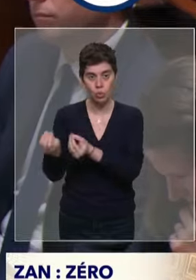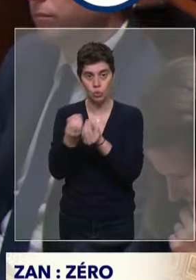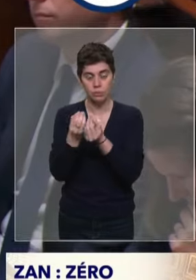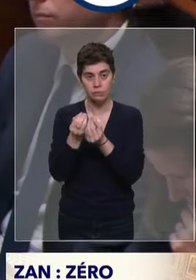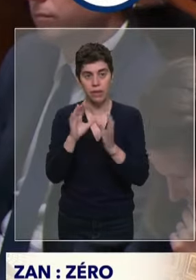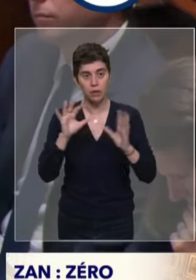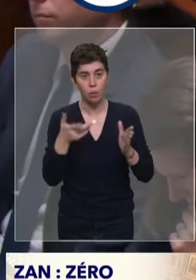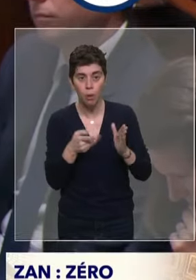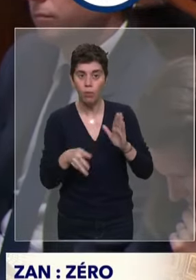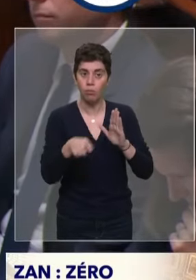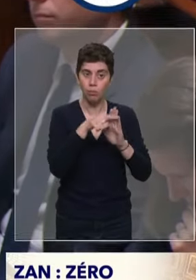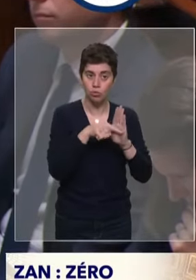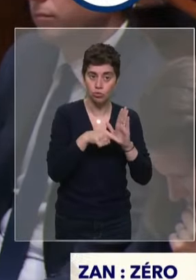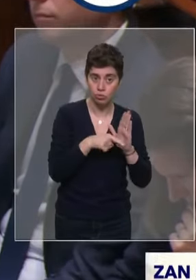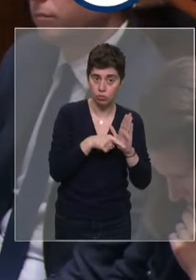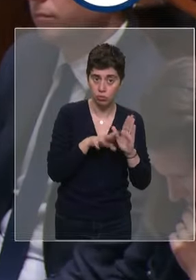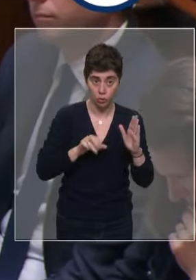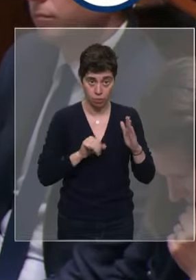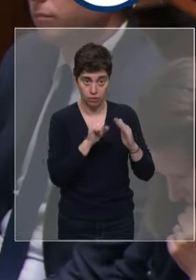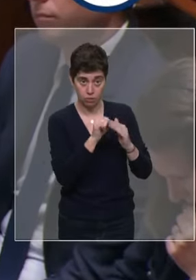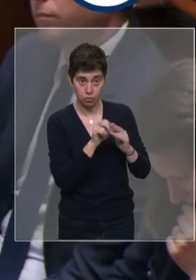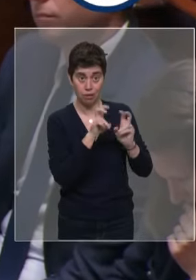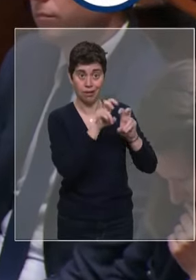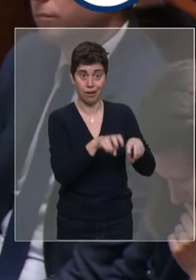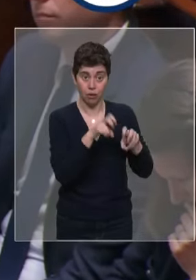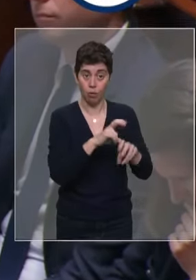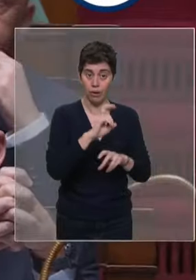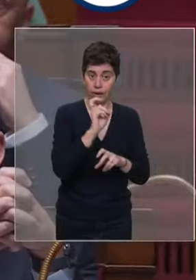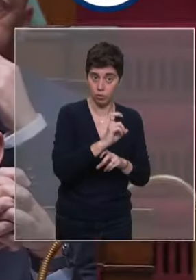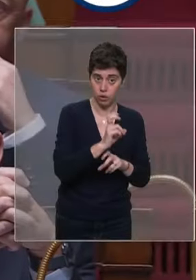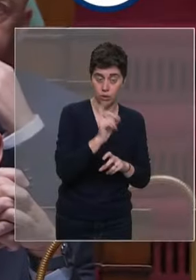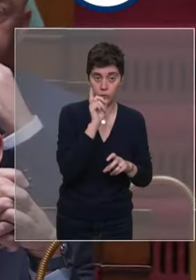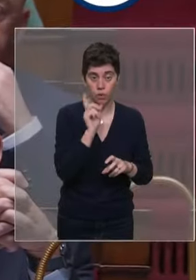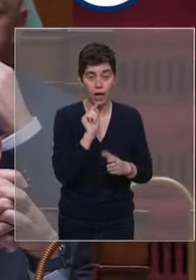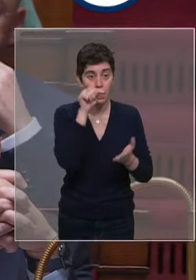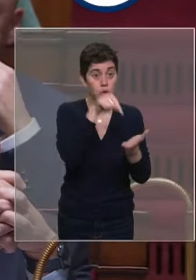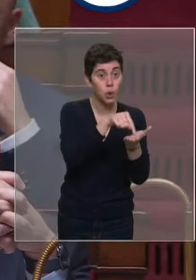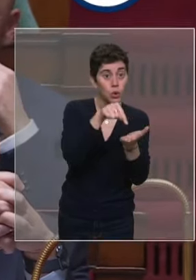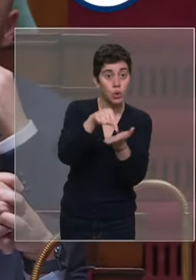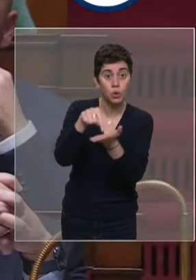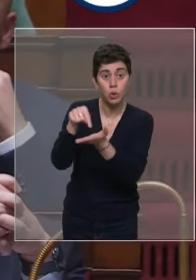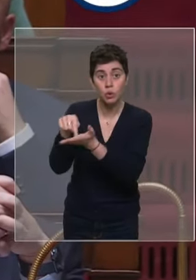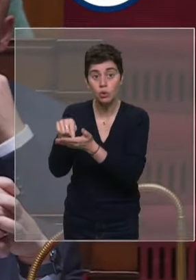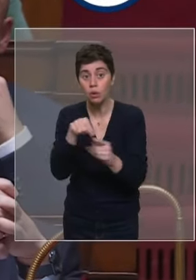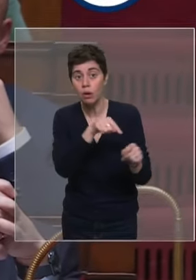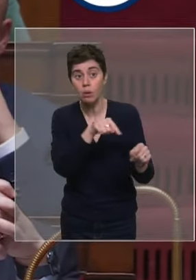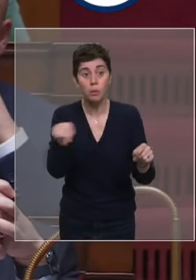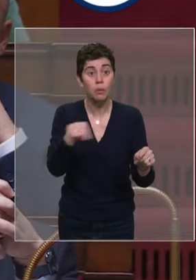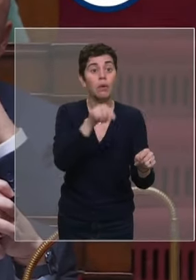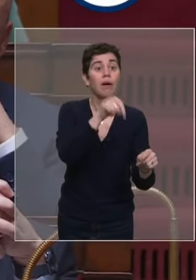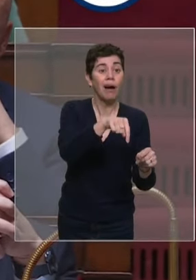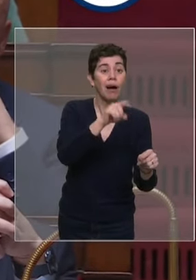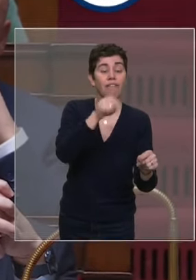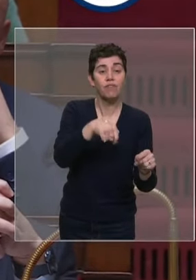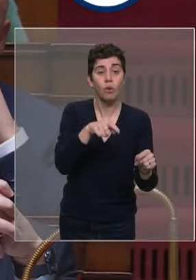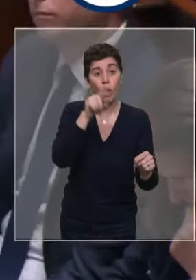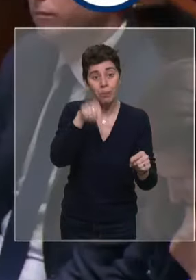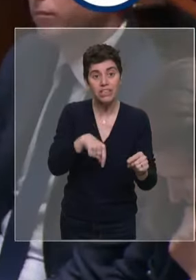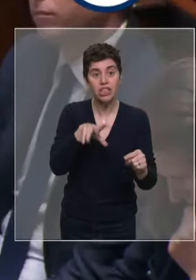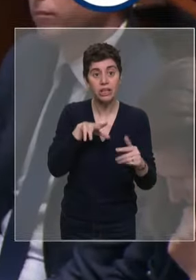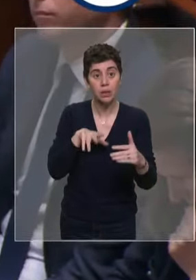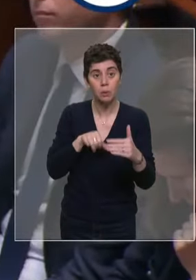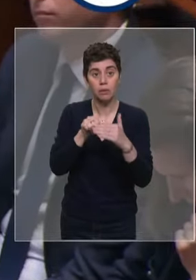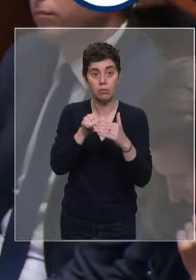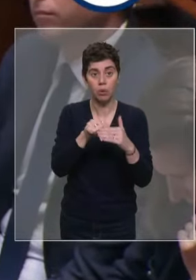compensation agroécologique pourraient permettre, en particulier le long des points de captage, d'utiliser les obligations de compensation, non pas pour faire disparaître